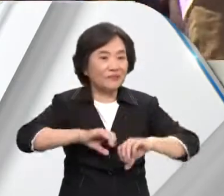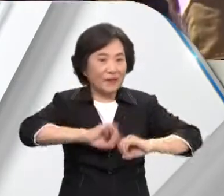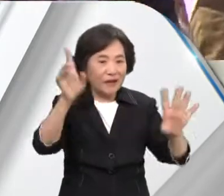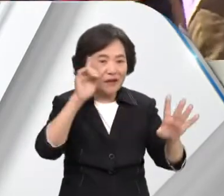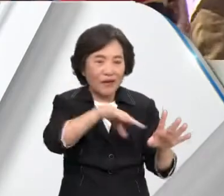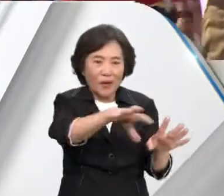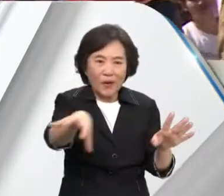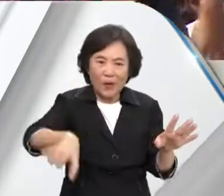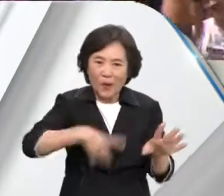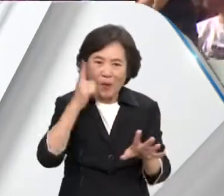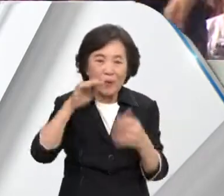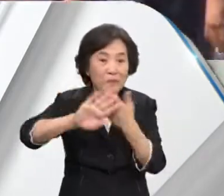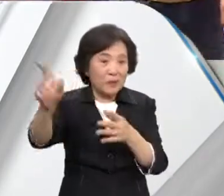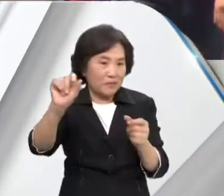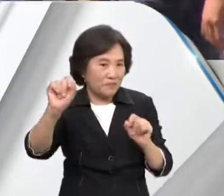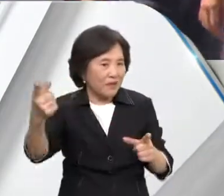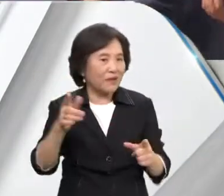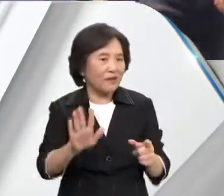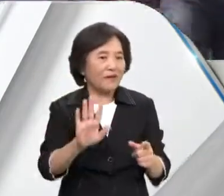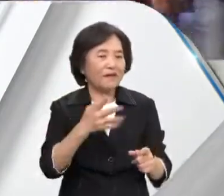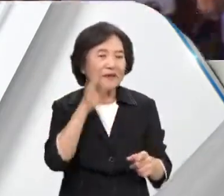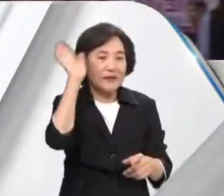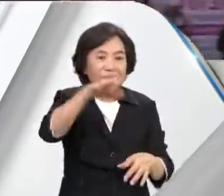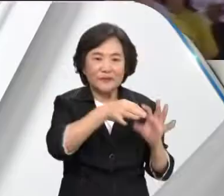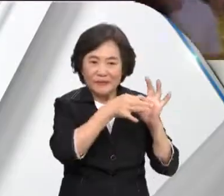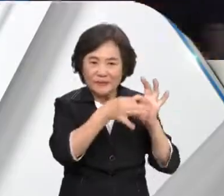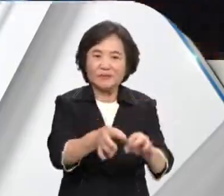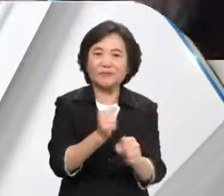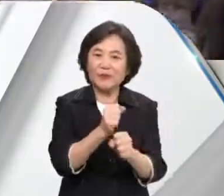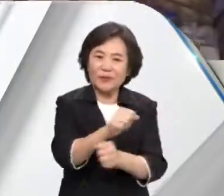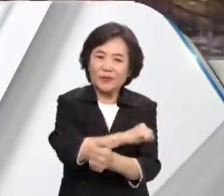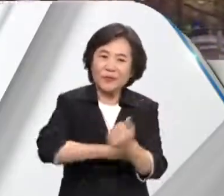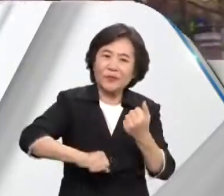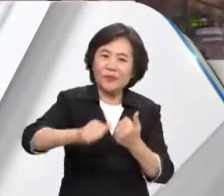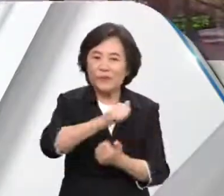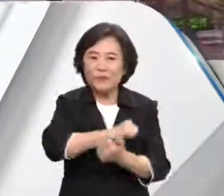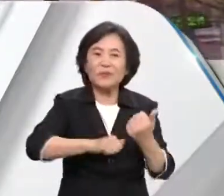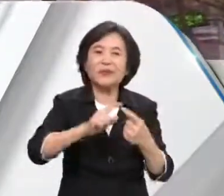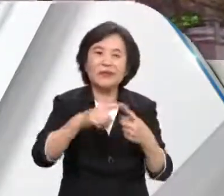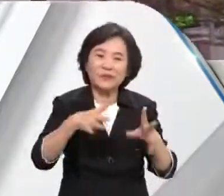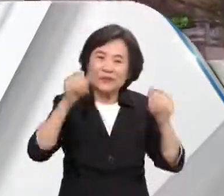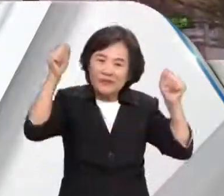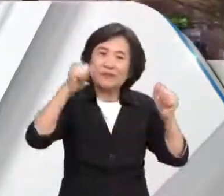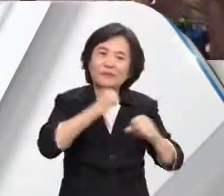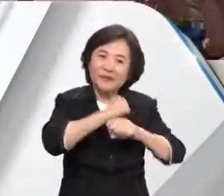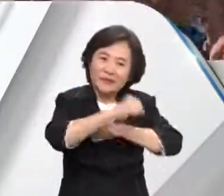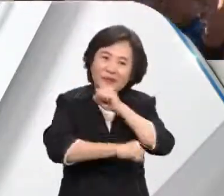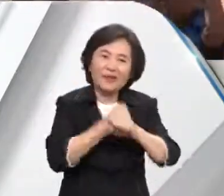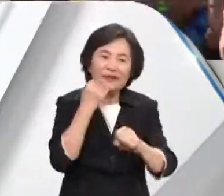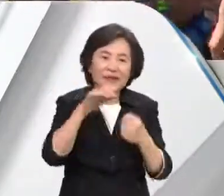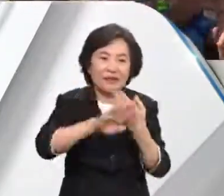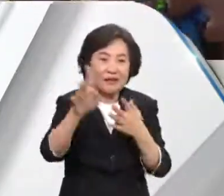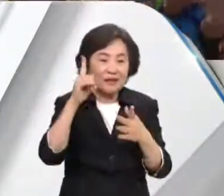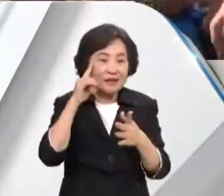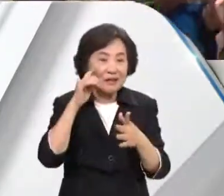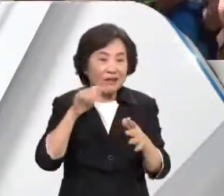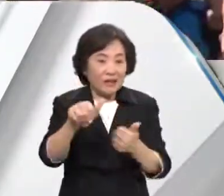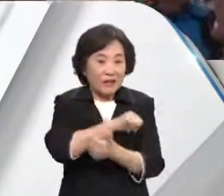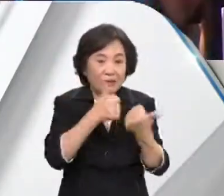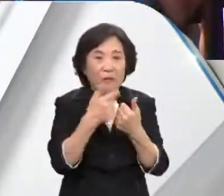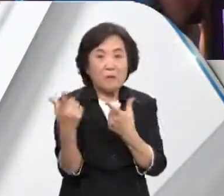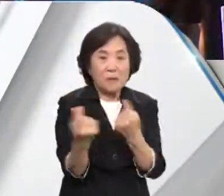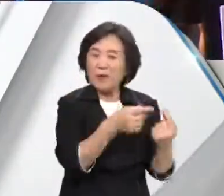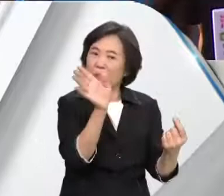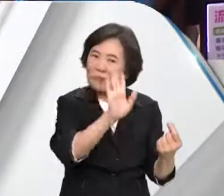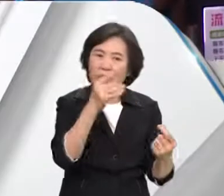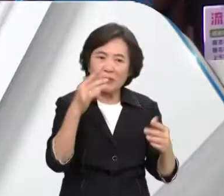目前的体力条件同环境，很快会持续来规划各式的体育发通，希望透过另类的市民运动费带动运动风